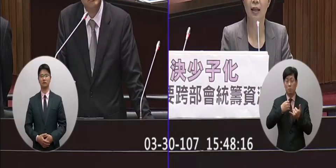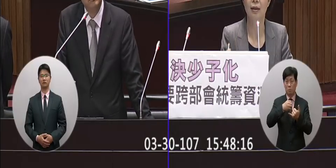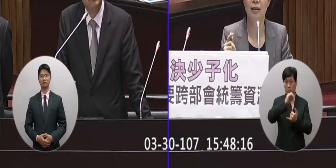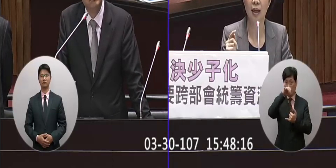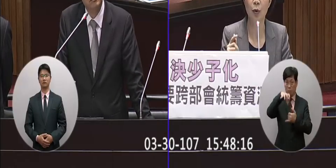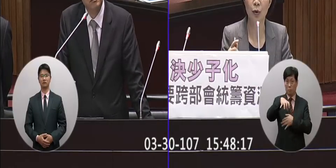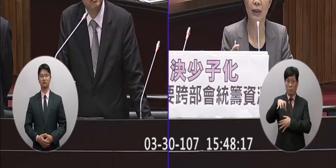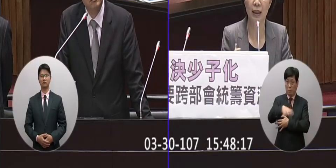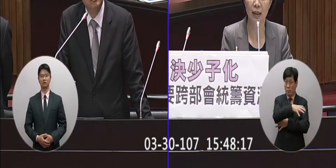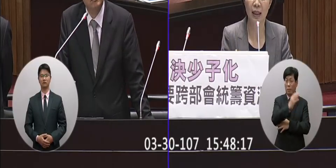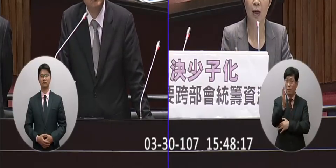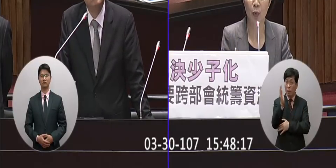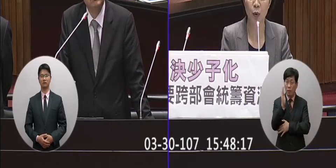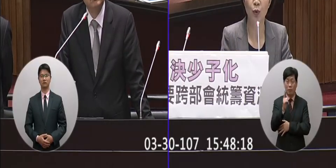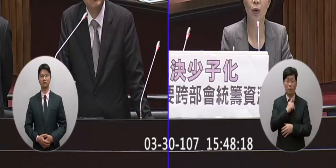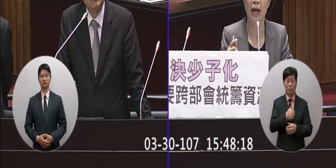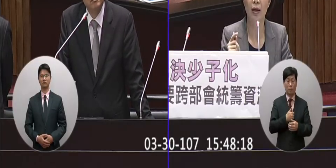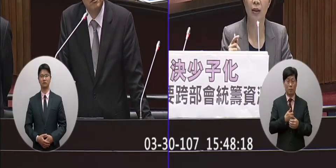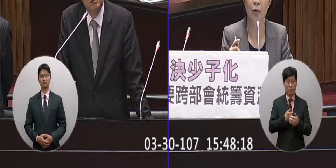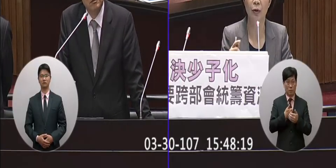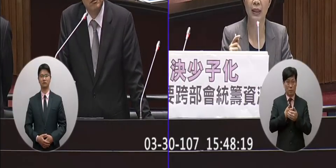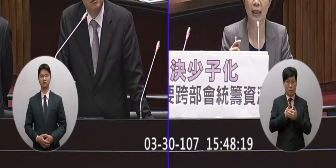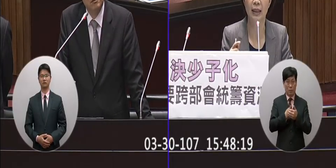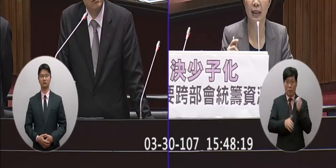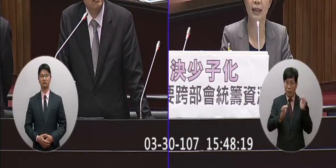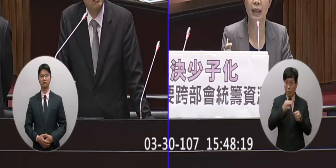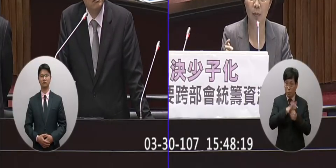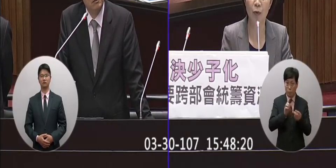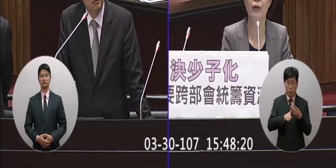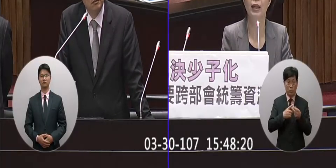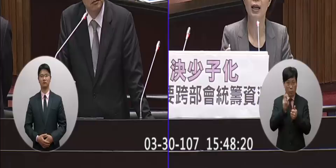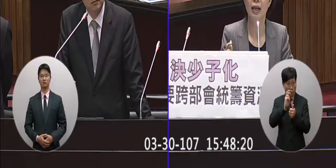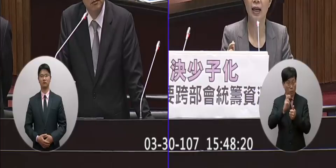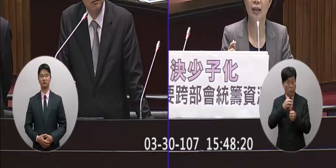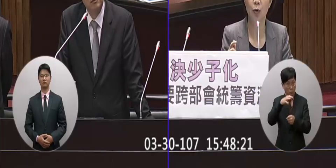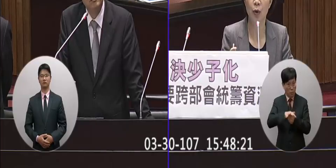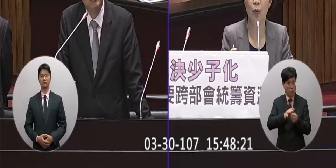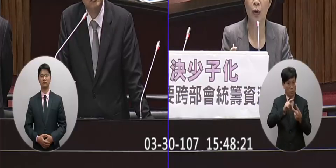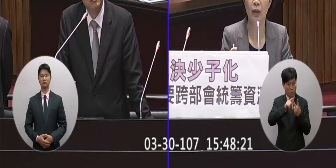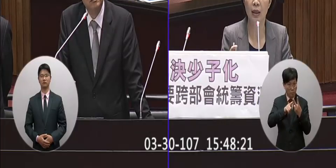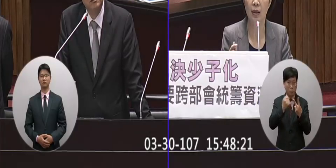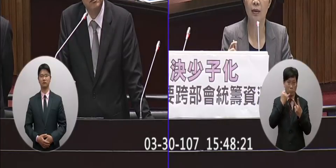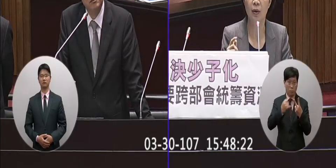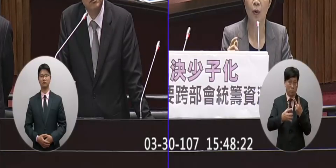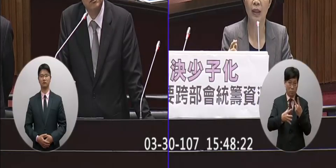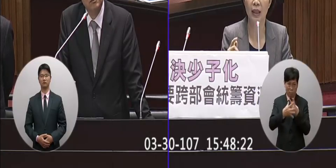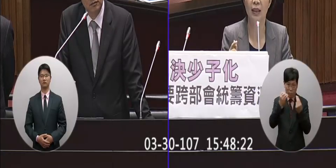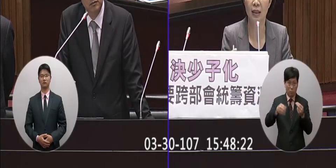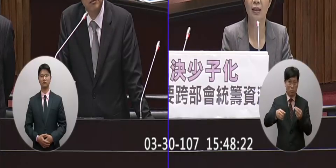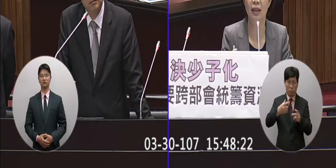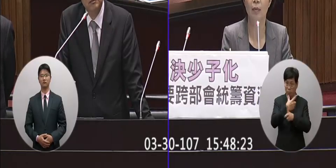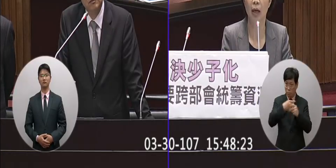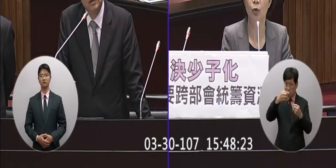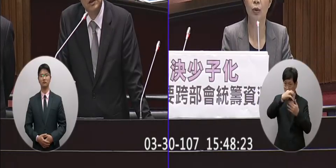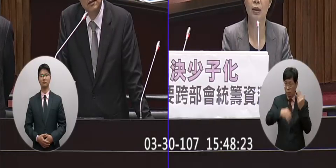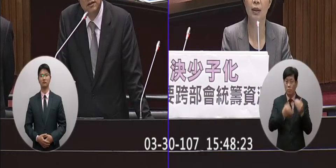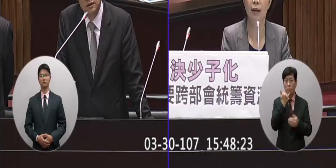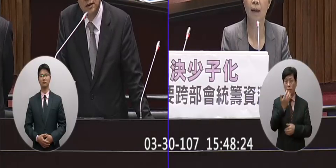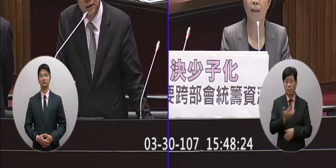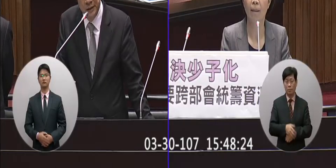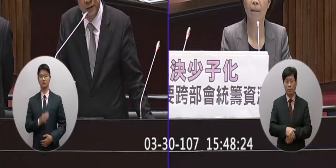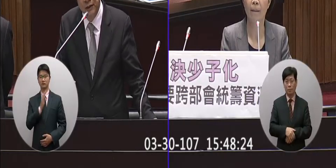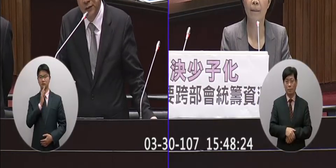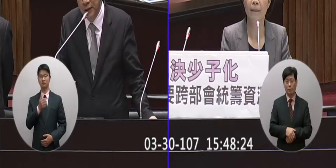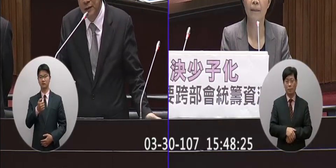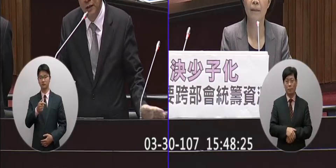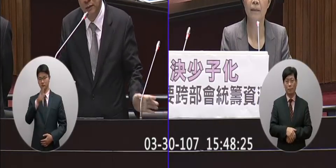县市的生育津贴补助还有生育奖励津贴这个部分，可以全国有一个统一一致的一个标准。